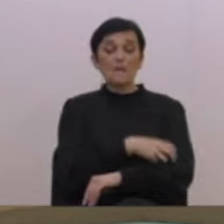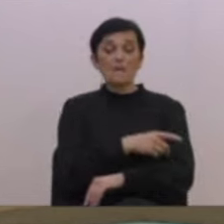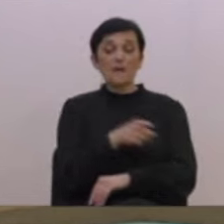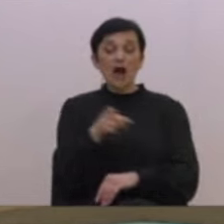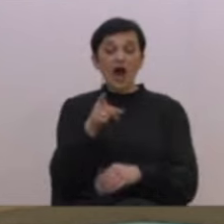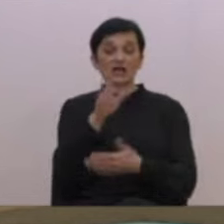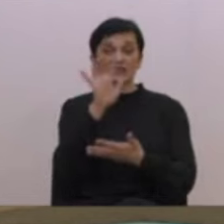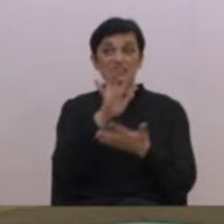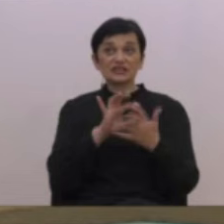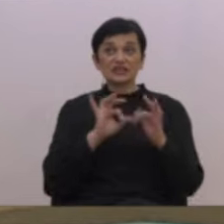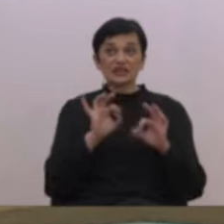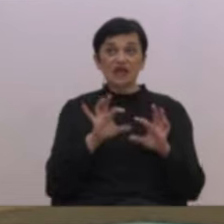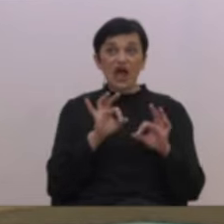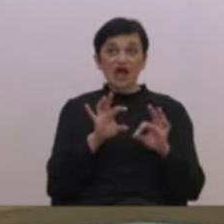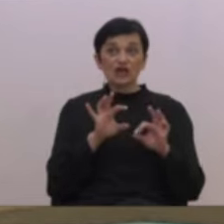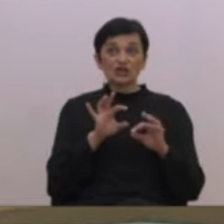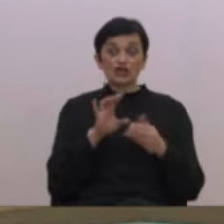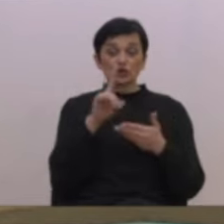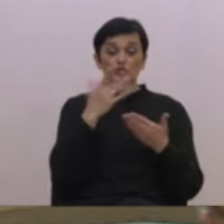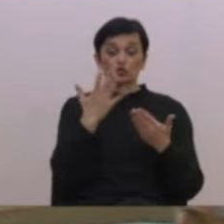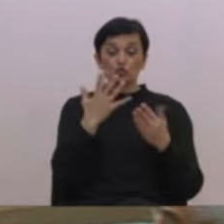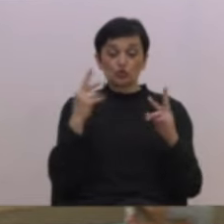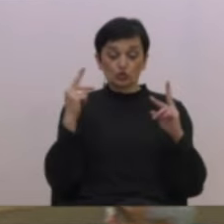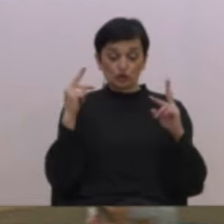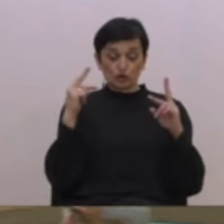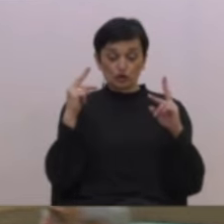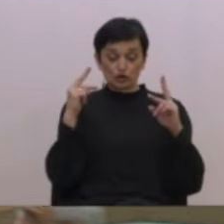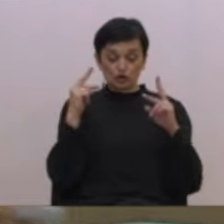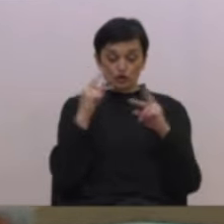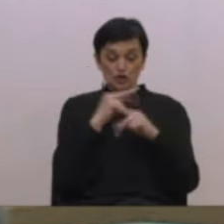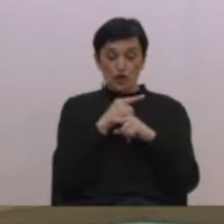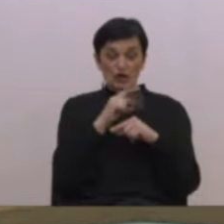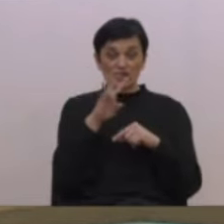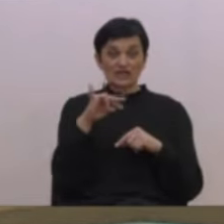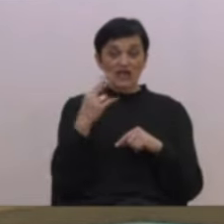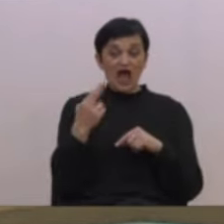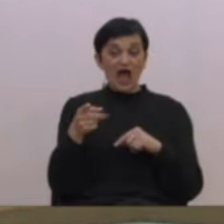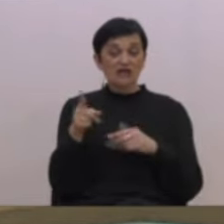scăzut de vigă, e da ugere. Tu șeți mă da ușor, nasef da